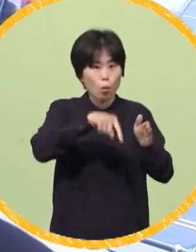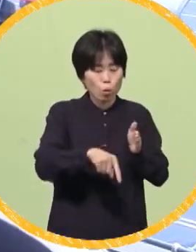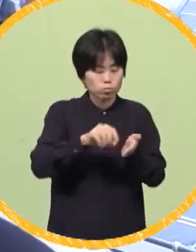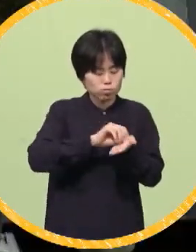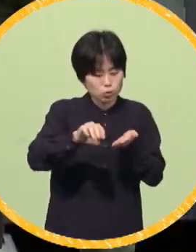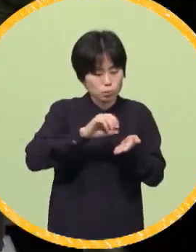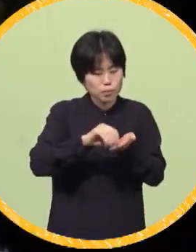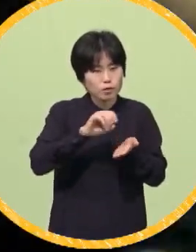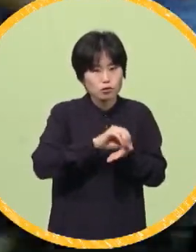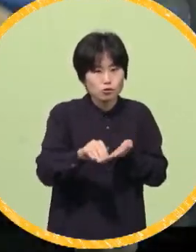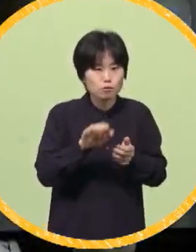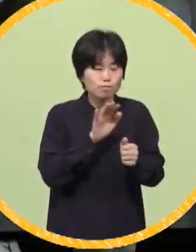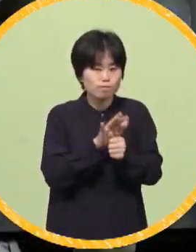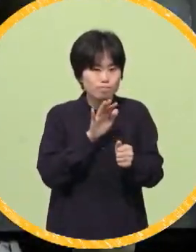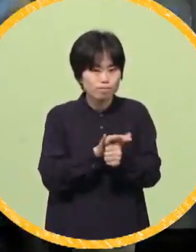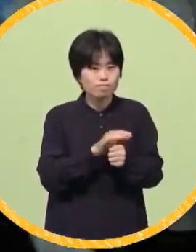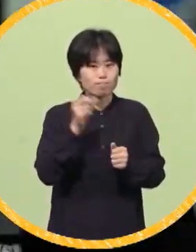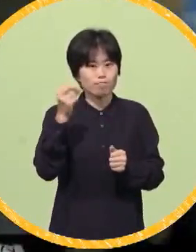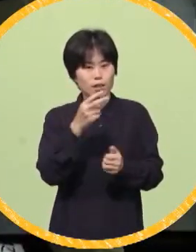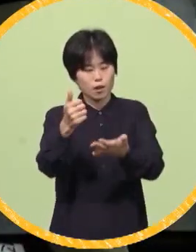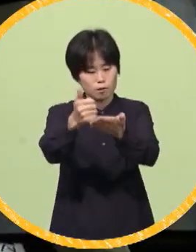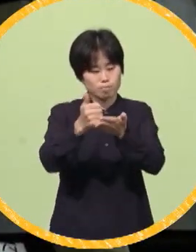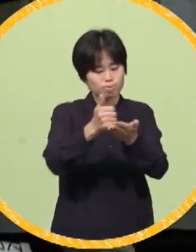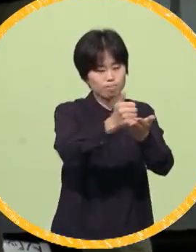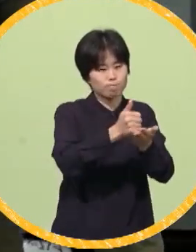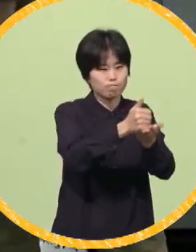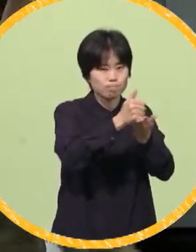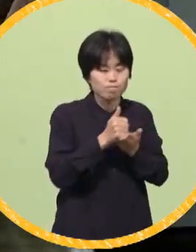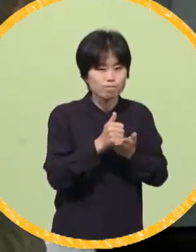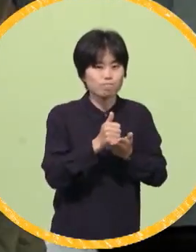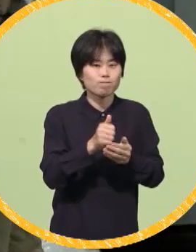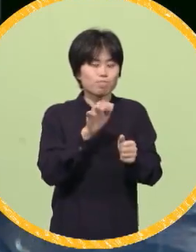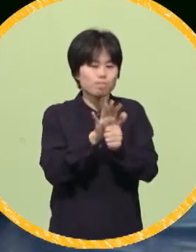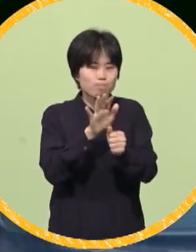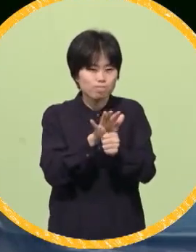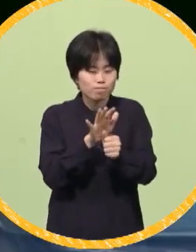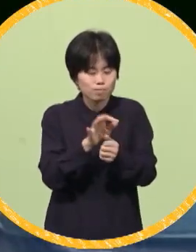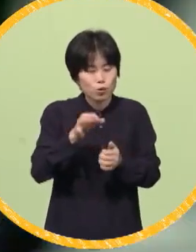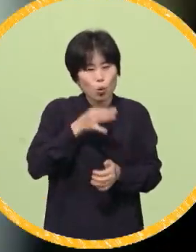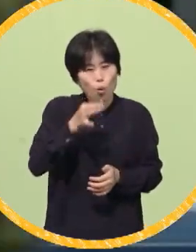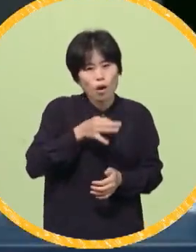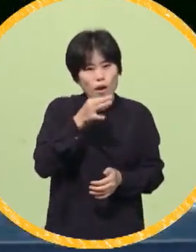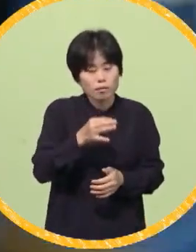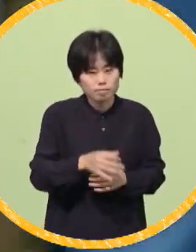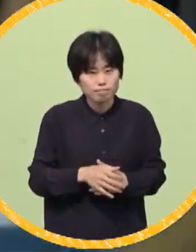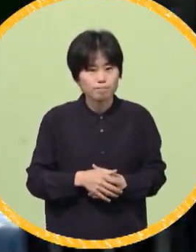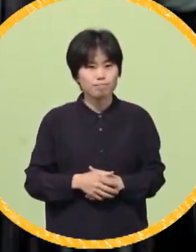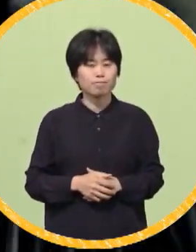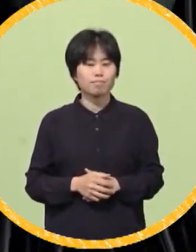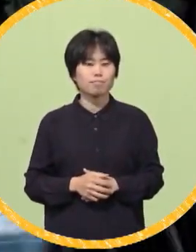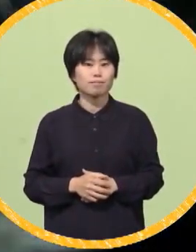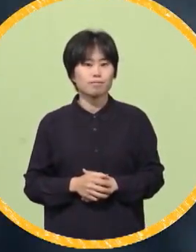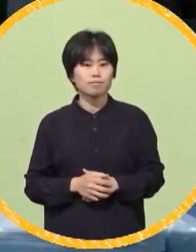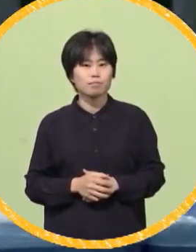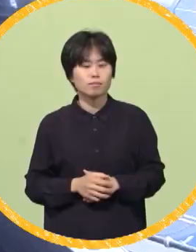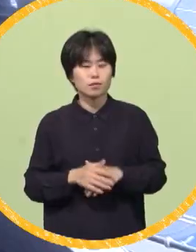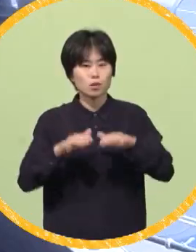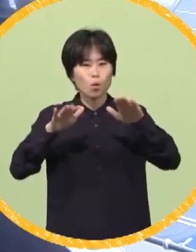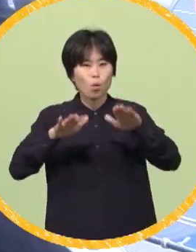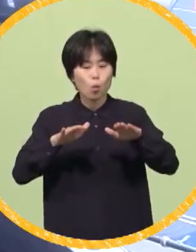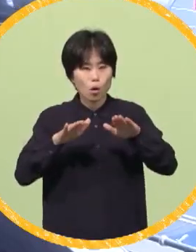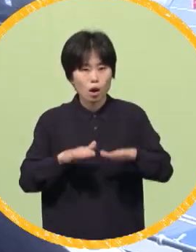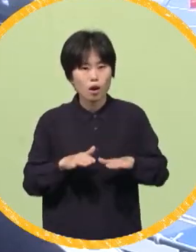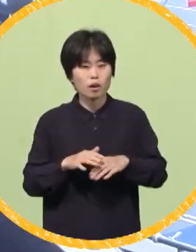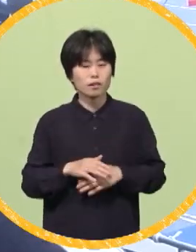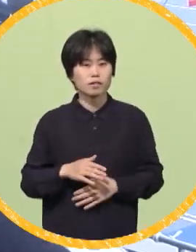の分別のサポートと、あとサポーターの皆様とかお客様の声かけですね。はい、今回に関し